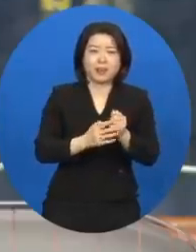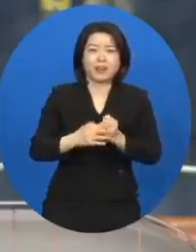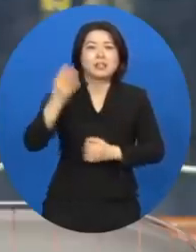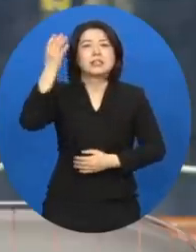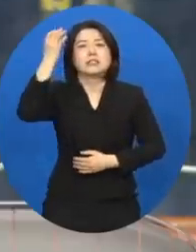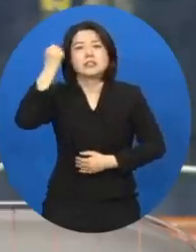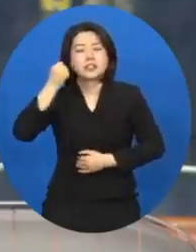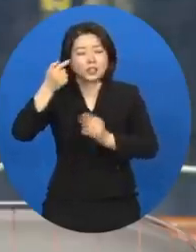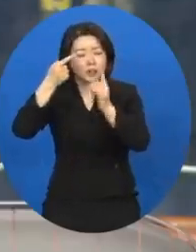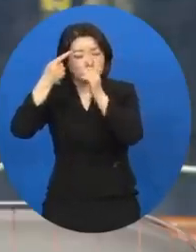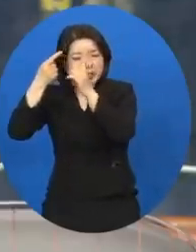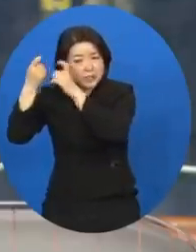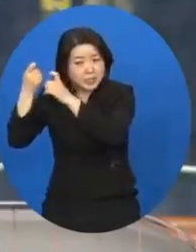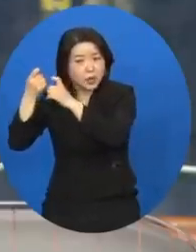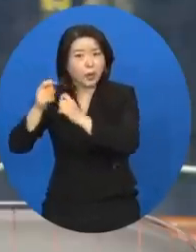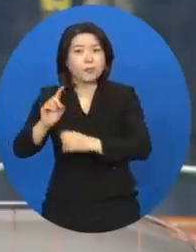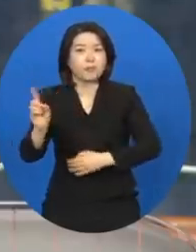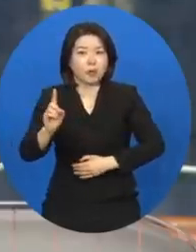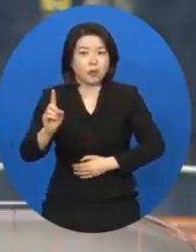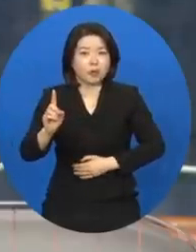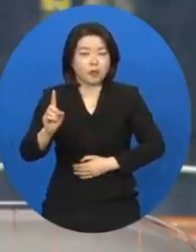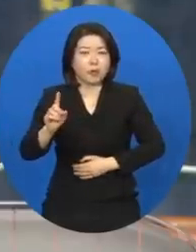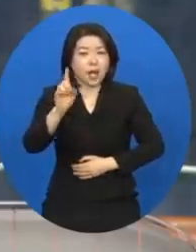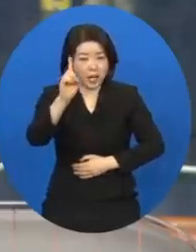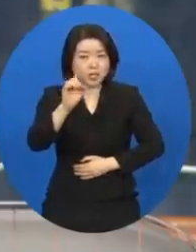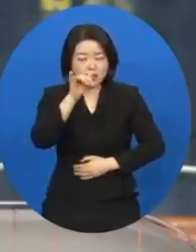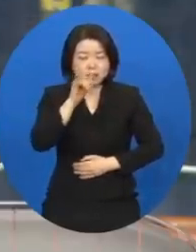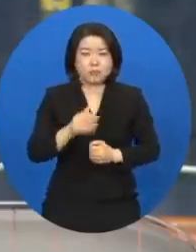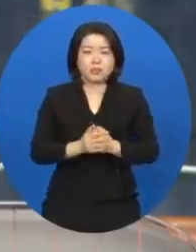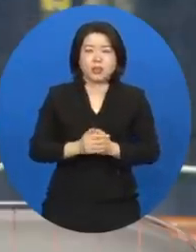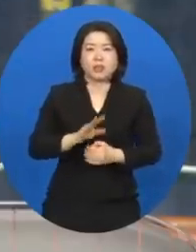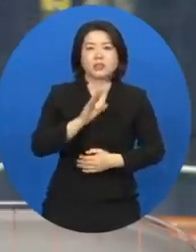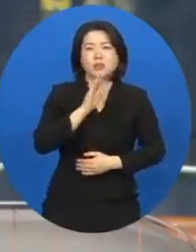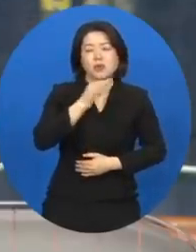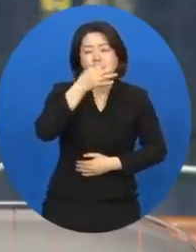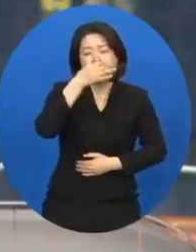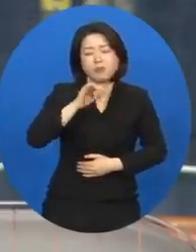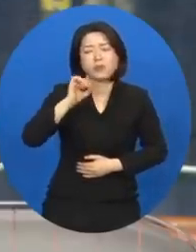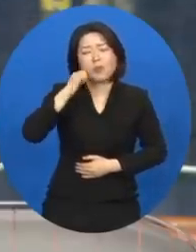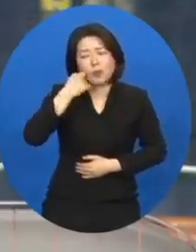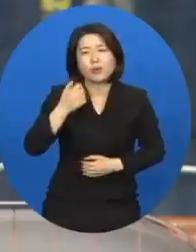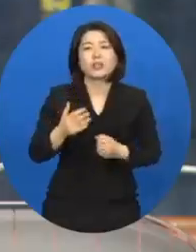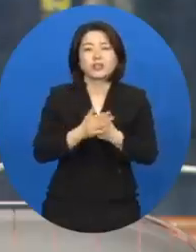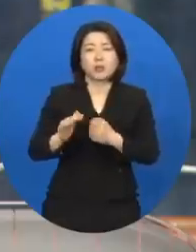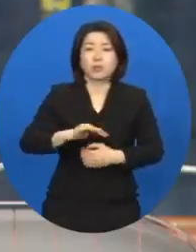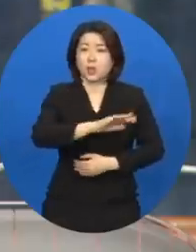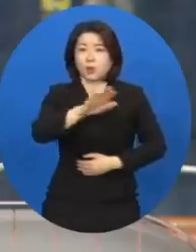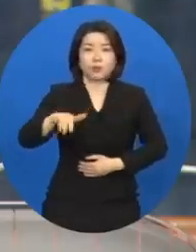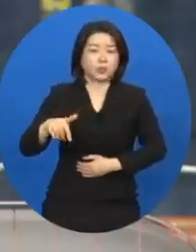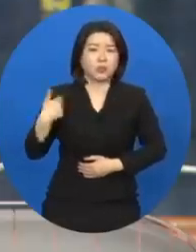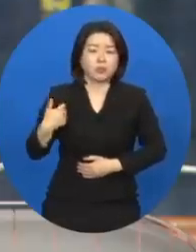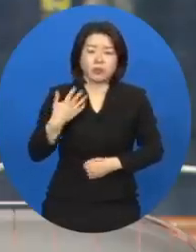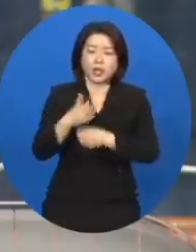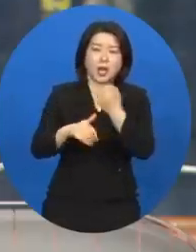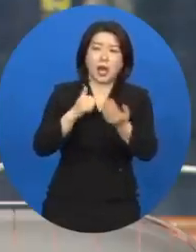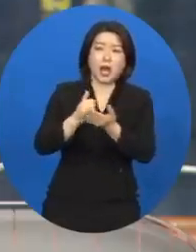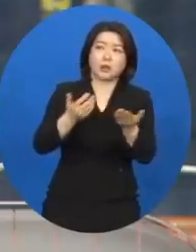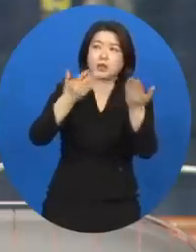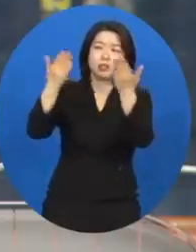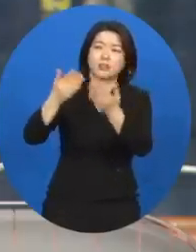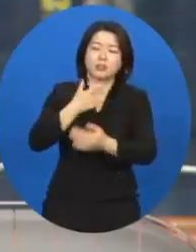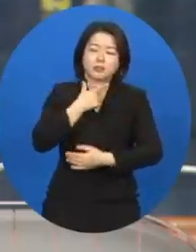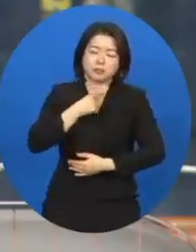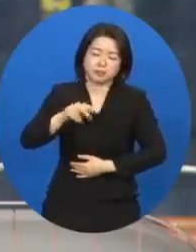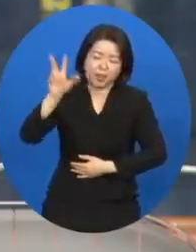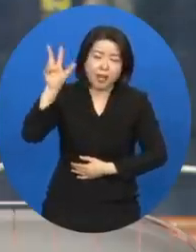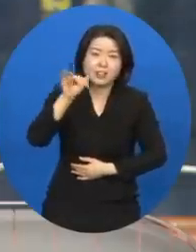기억하고 기념해야 될 것이 하나 있는데, 너무 힘들고 어려우니까 우리도 모르게 하나님께 드렸던 서원이